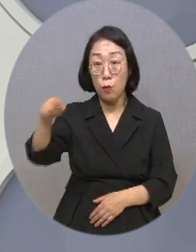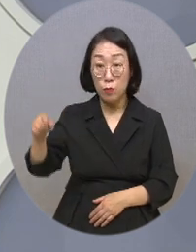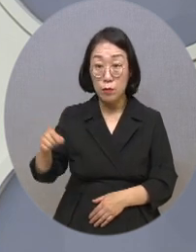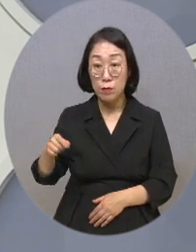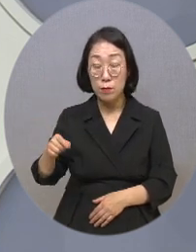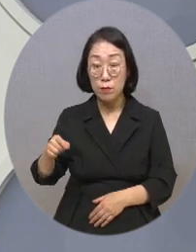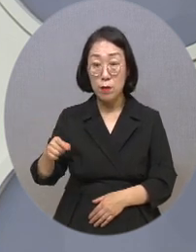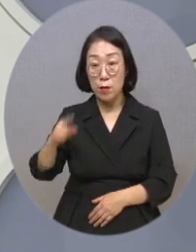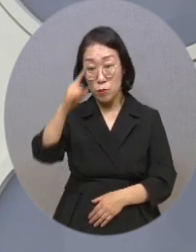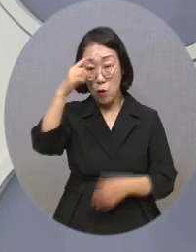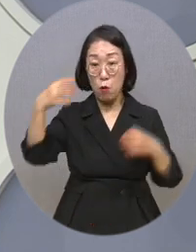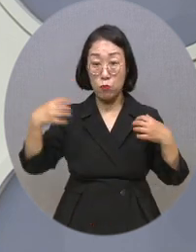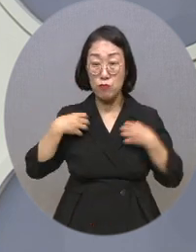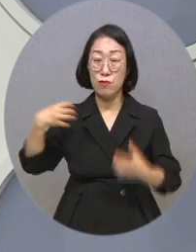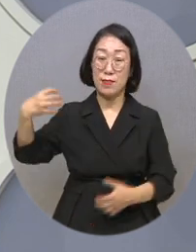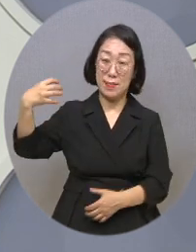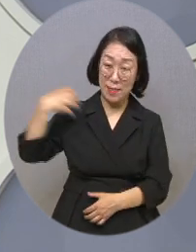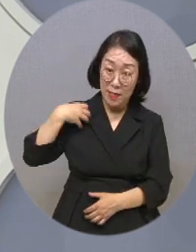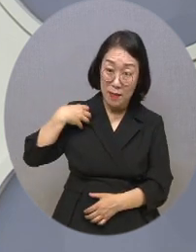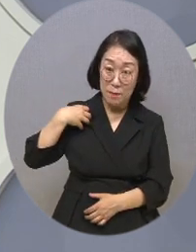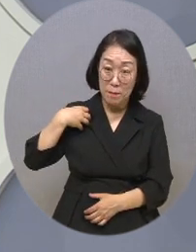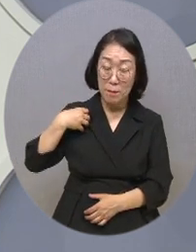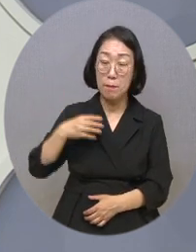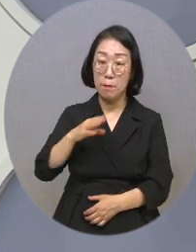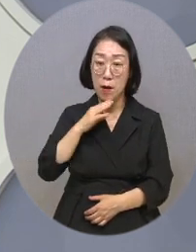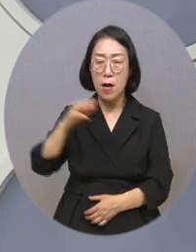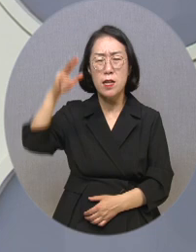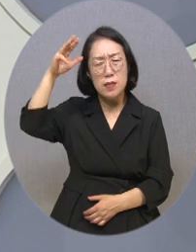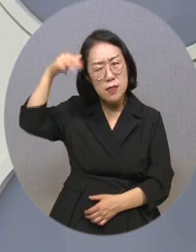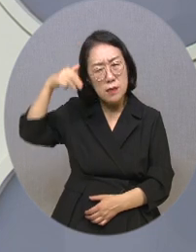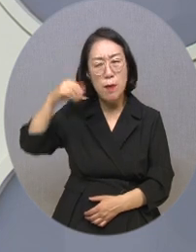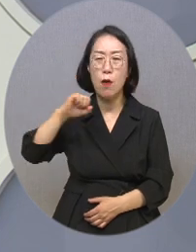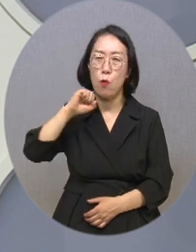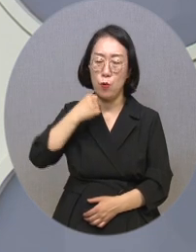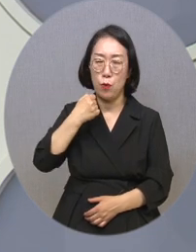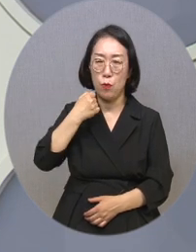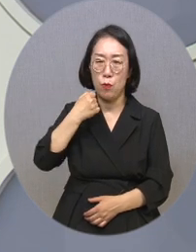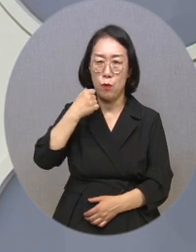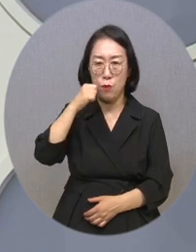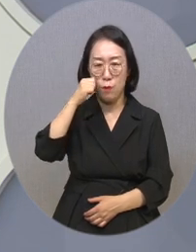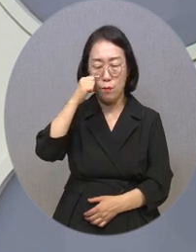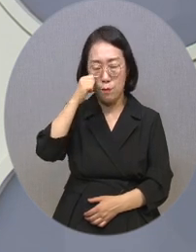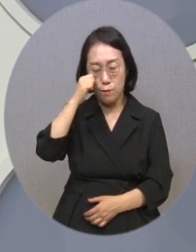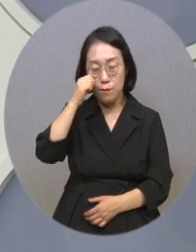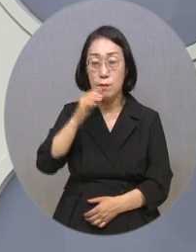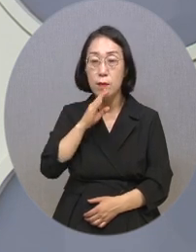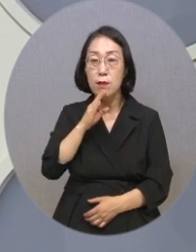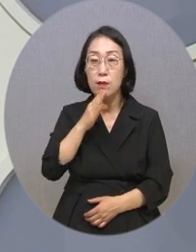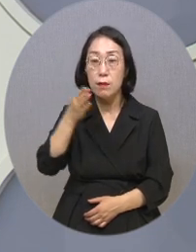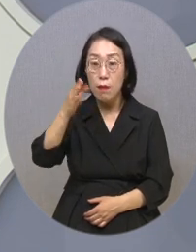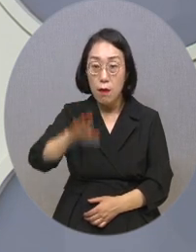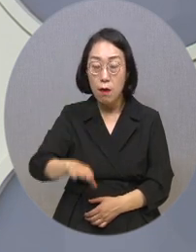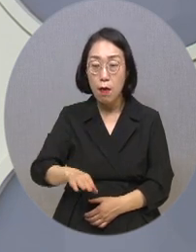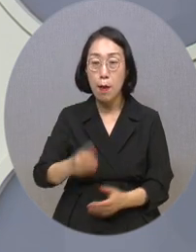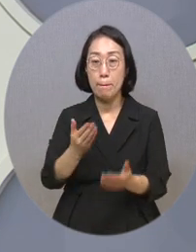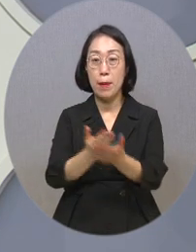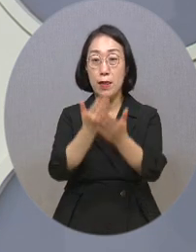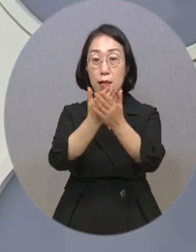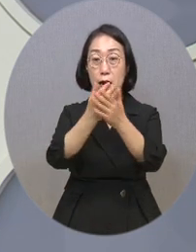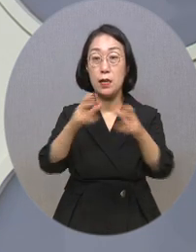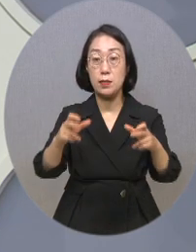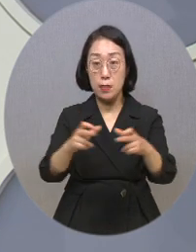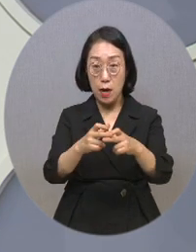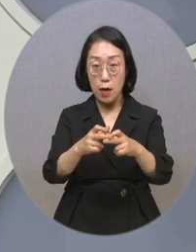정권에서 하지 않았습니까? 근데 치매도 정말 어렵죠. 그런데 그 발달 장애도 생애